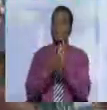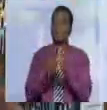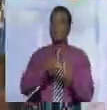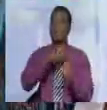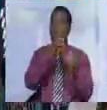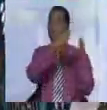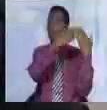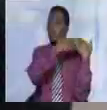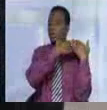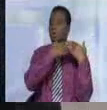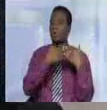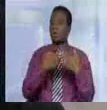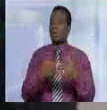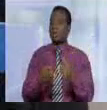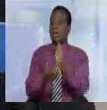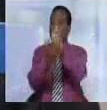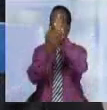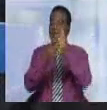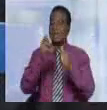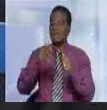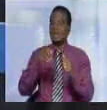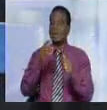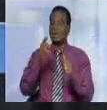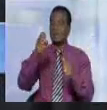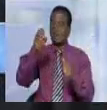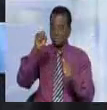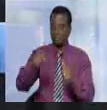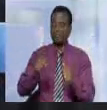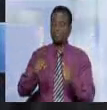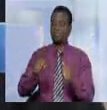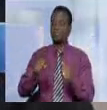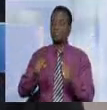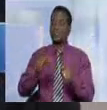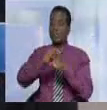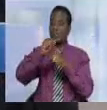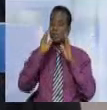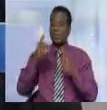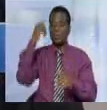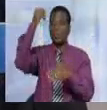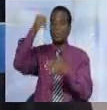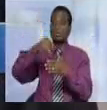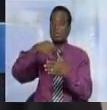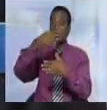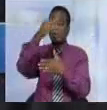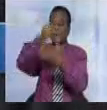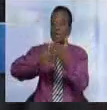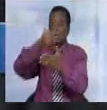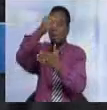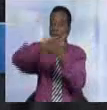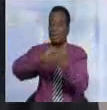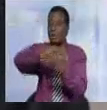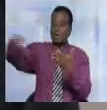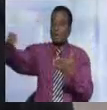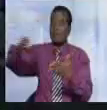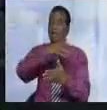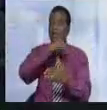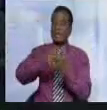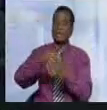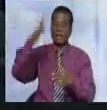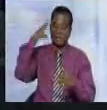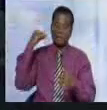suis chargé d'aider les stagiaires dans la confection des emplois du temps. Et cela requiert de